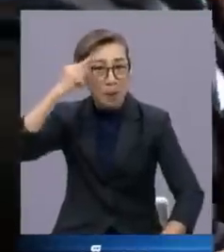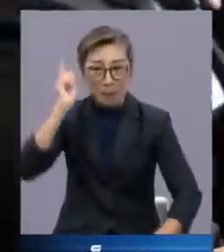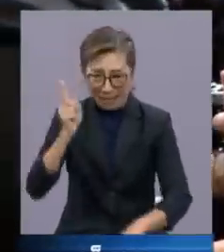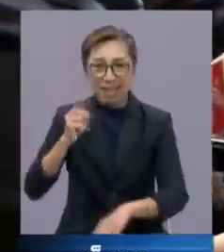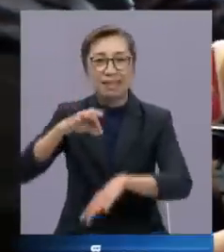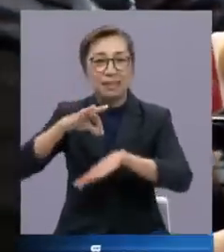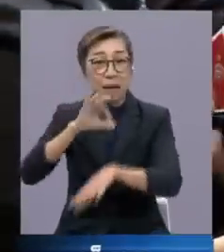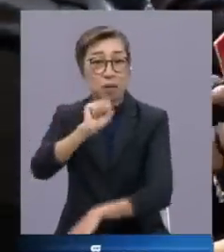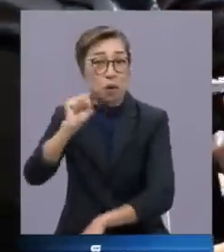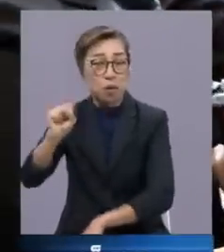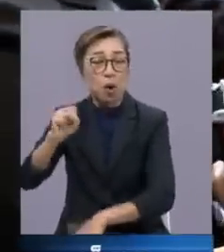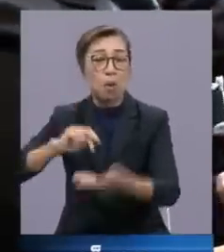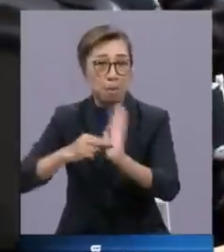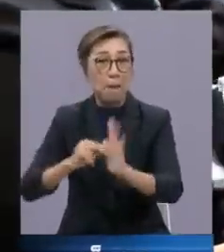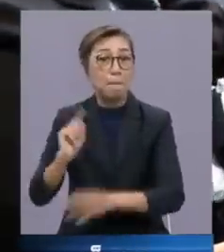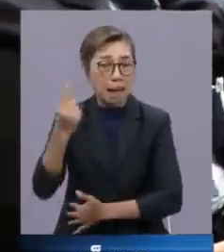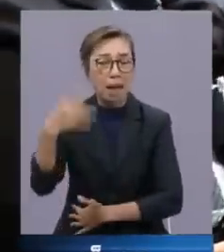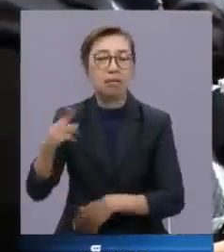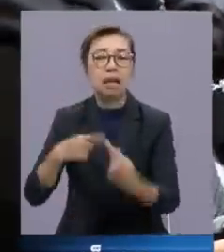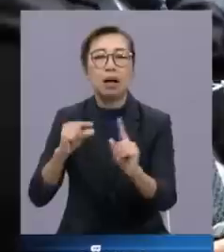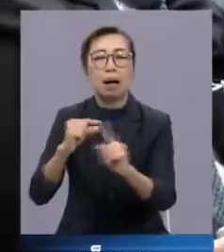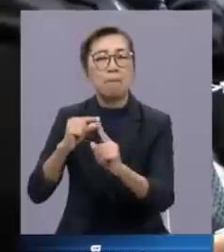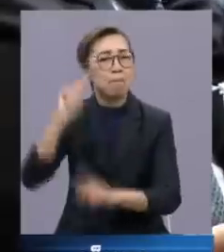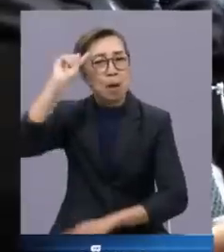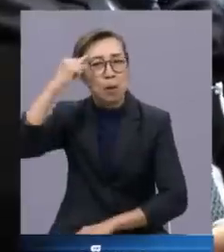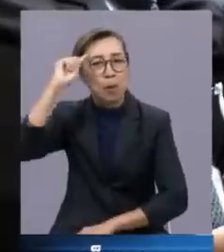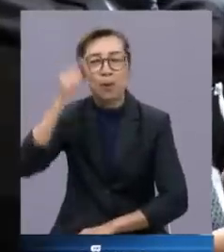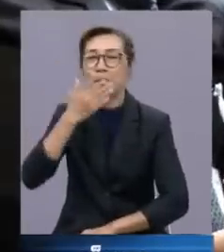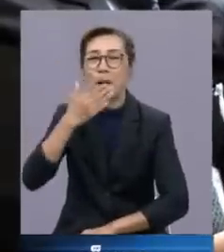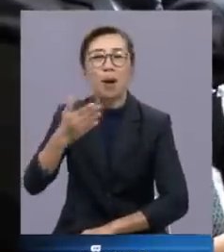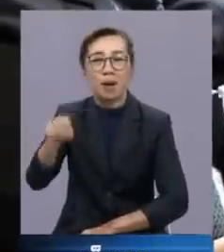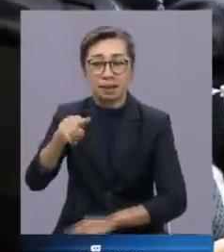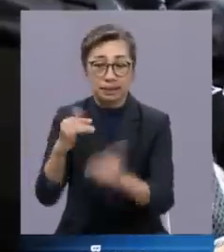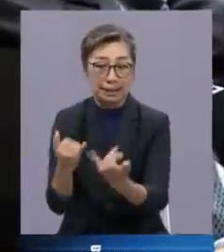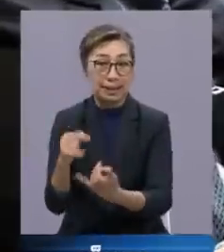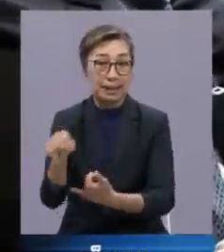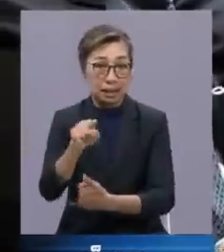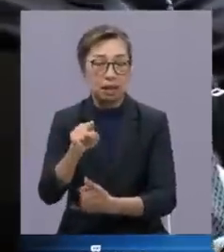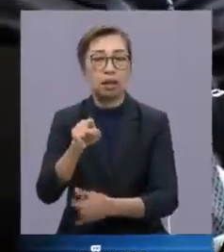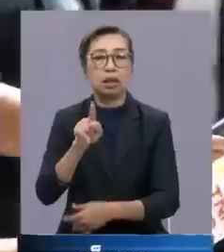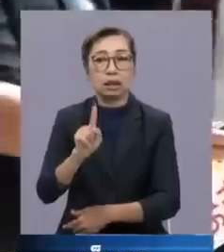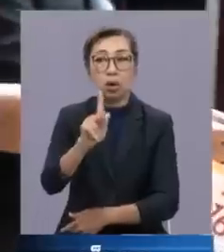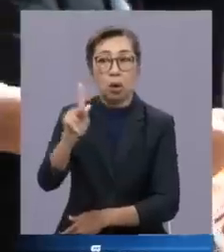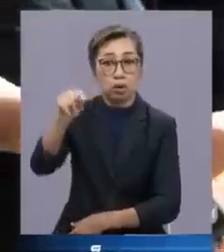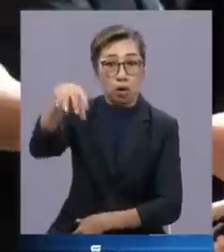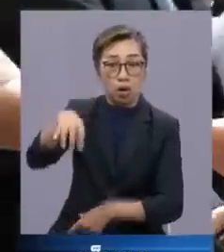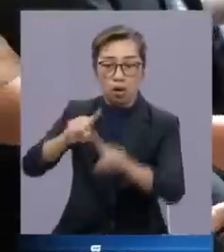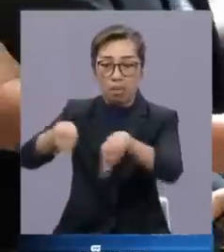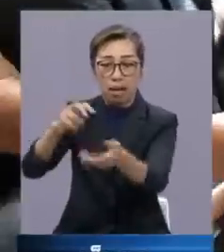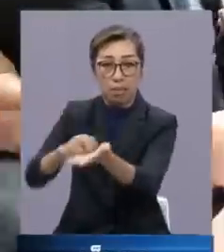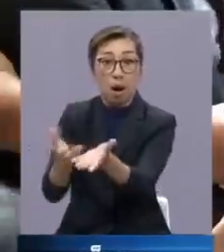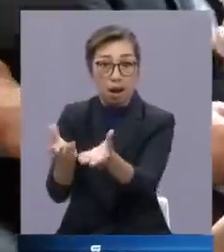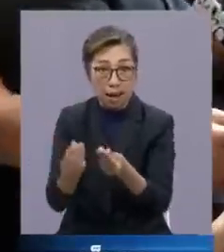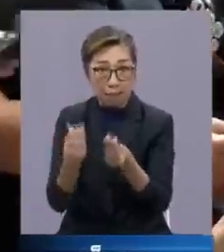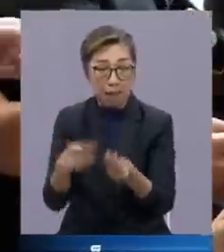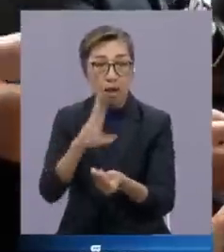ของพลเอกประวิตรเนี่ยนะฮะคิวเสียป้อมเนี่ยแน่นนะนอกเหนือจากการไปรับใบรับรองแล้วรายงานตัวราย